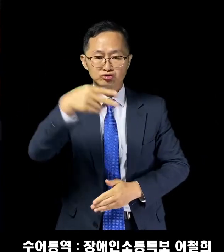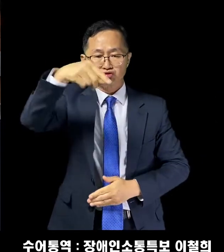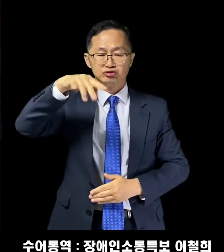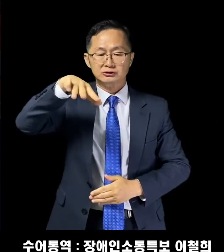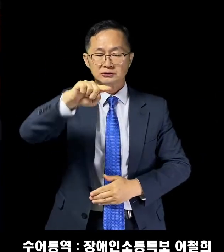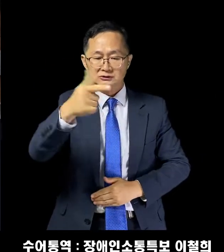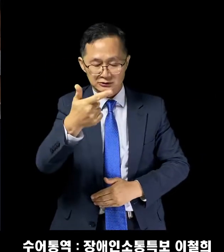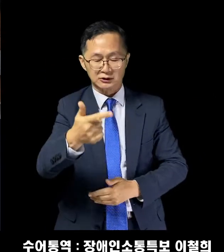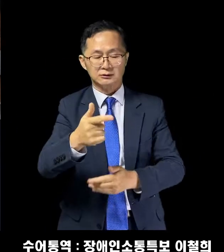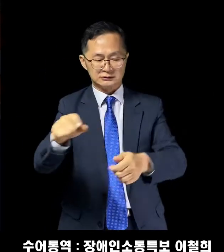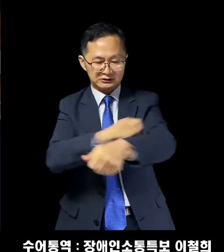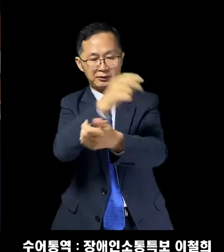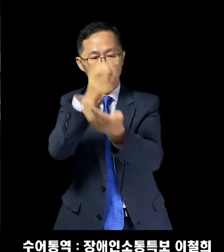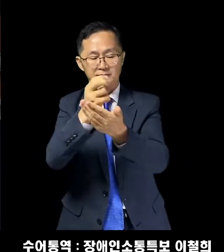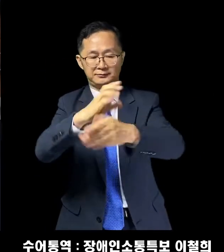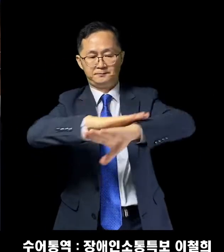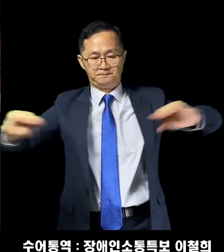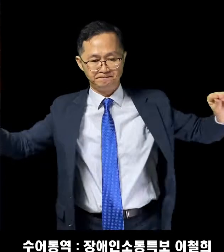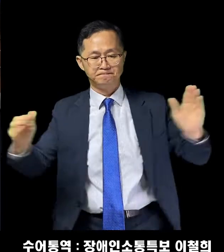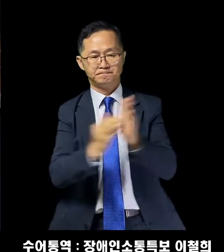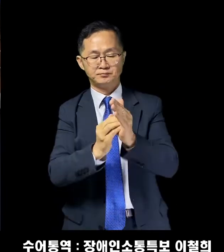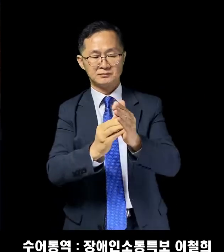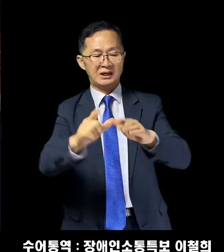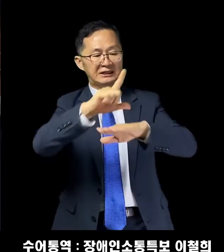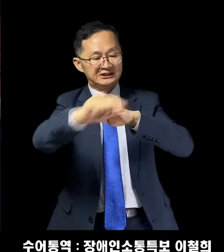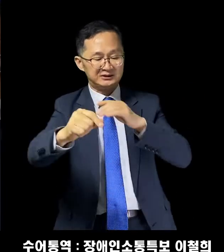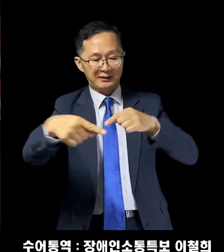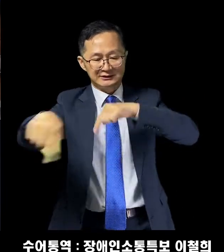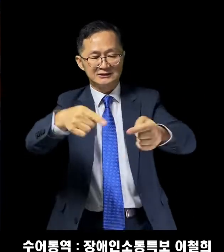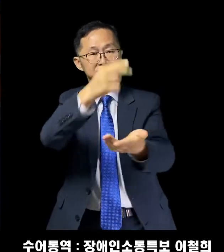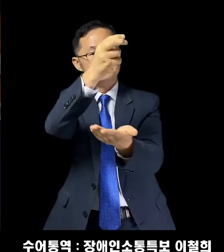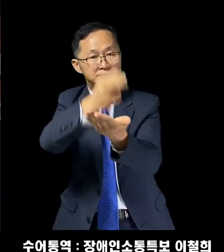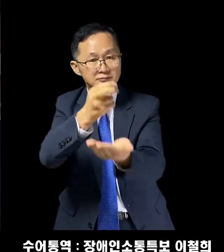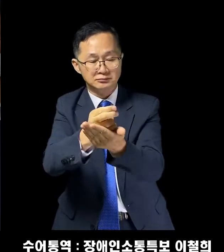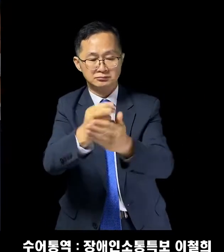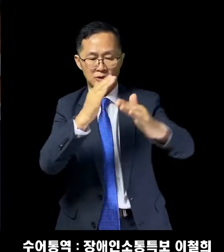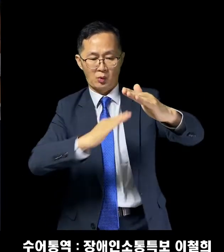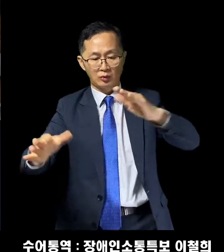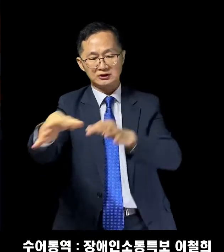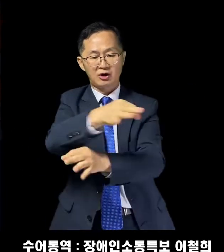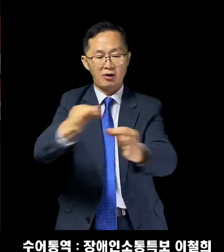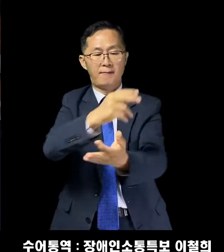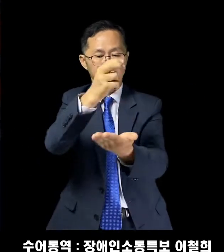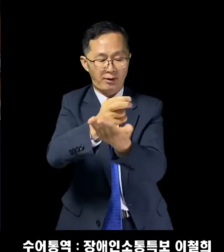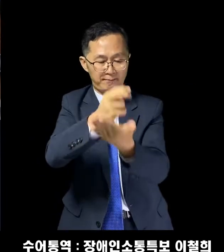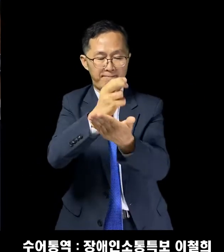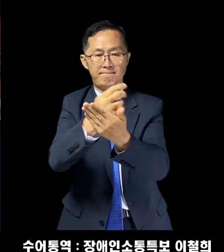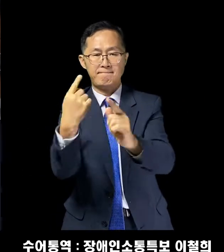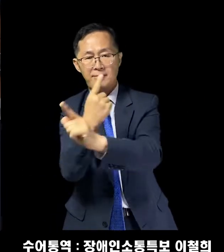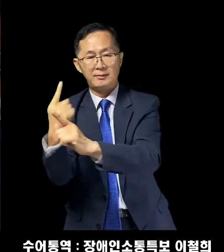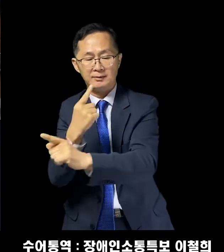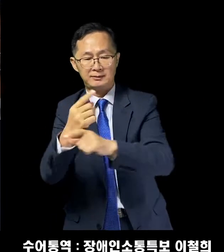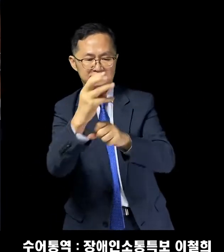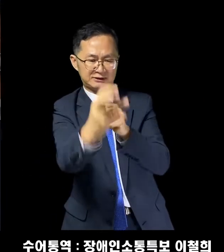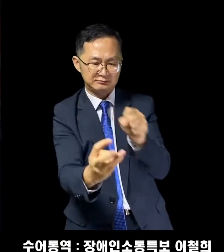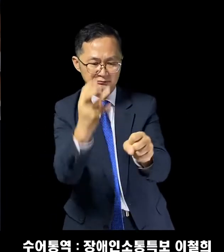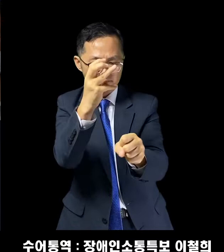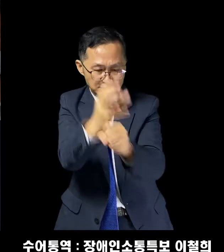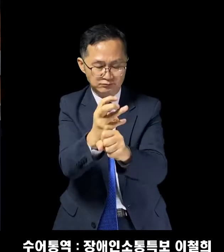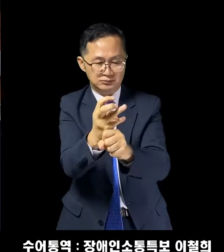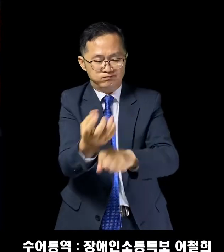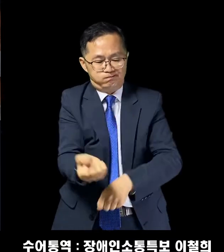지방자치법, 공정거래법 개정 등 30년 넘은 숙제도 해결했습니다